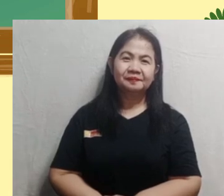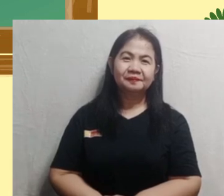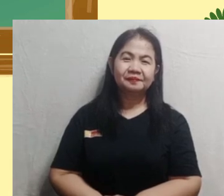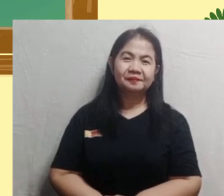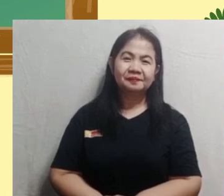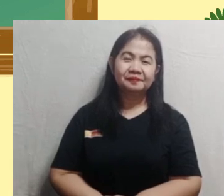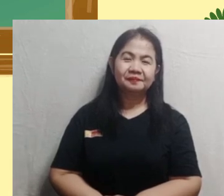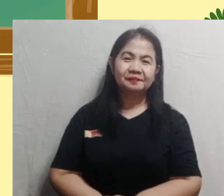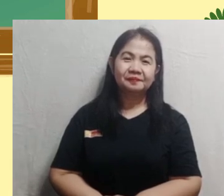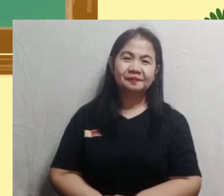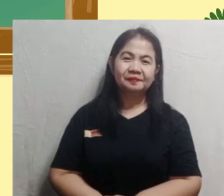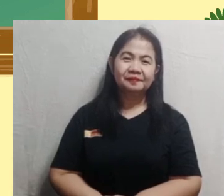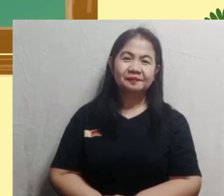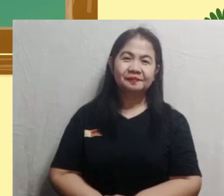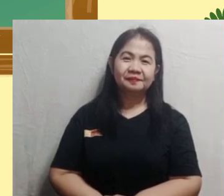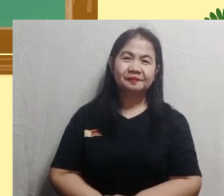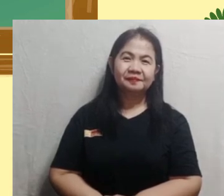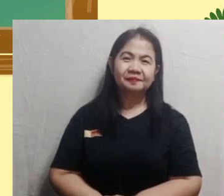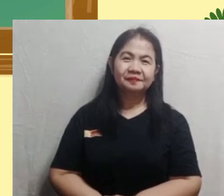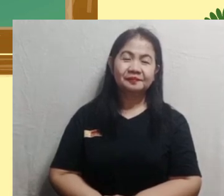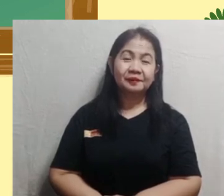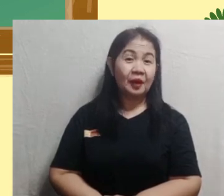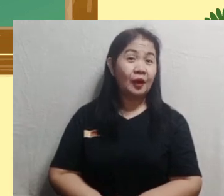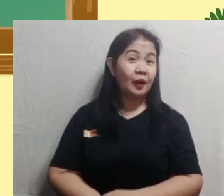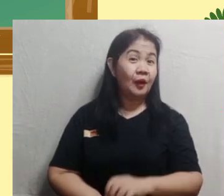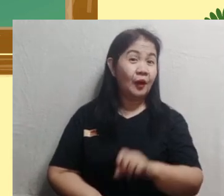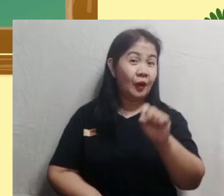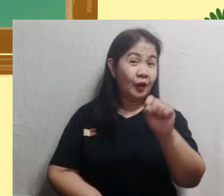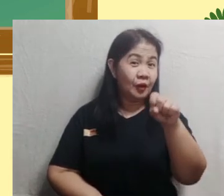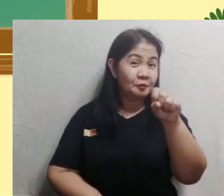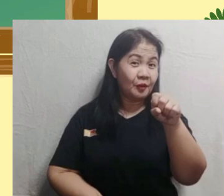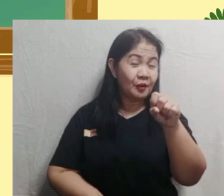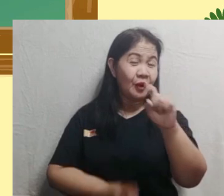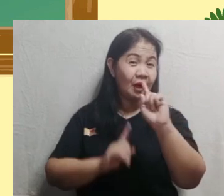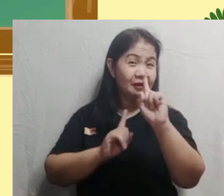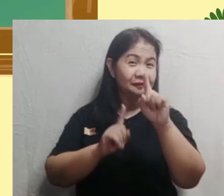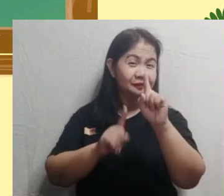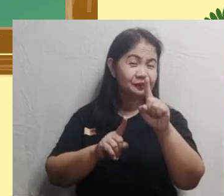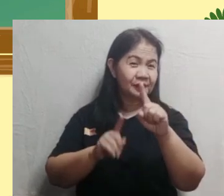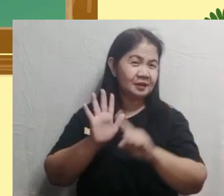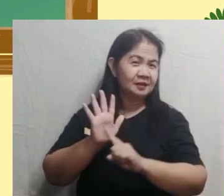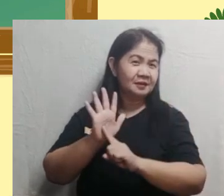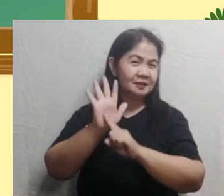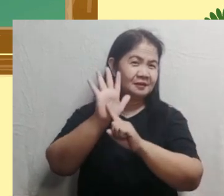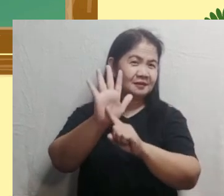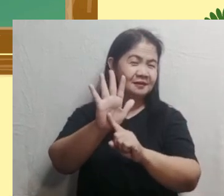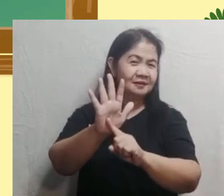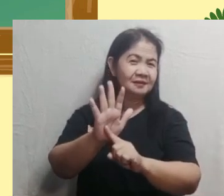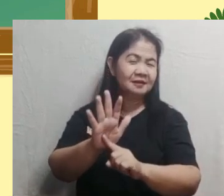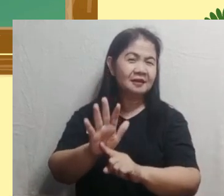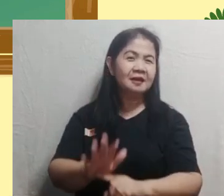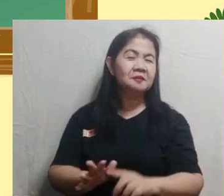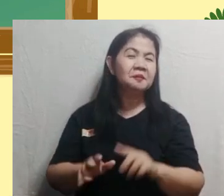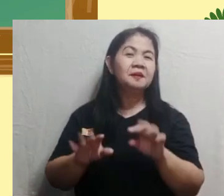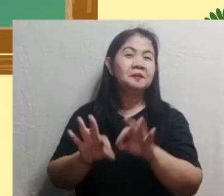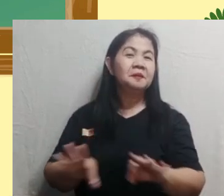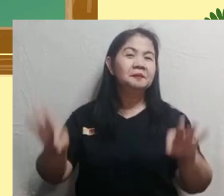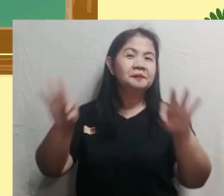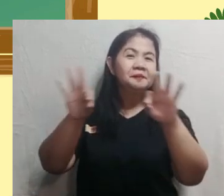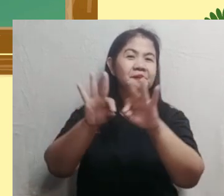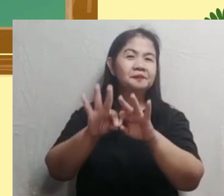Opo o hindi? Kung opo ang sagot mo, nagpapakita ka ng pagpapahalaga sa iyong karapatan.